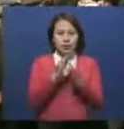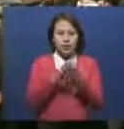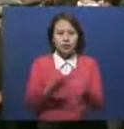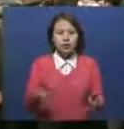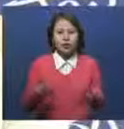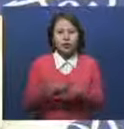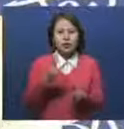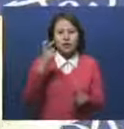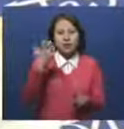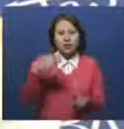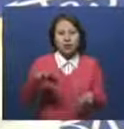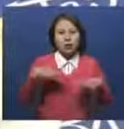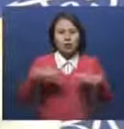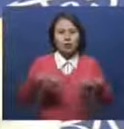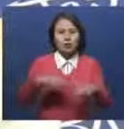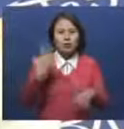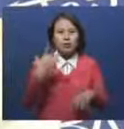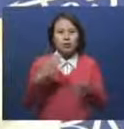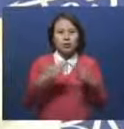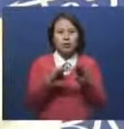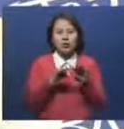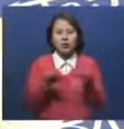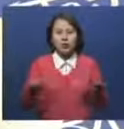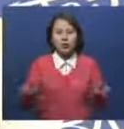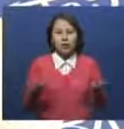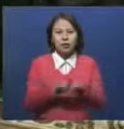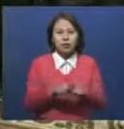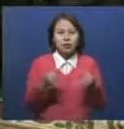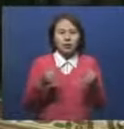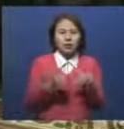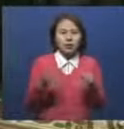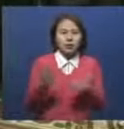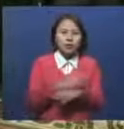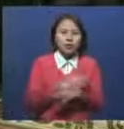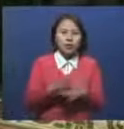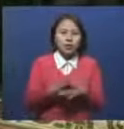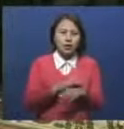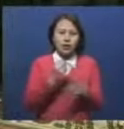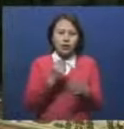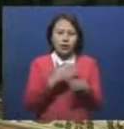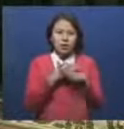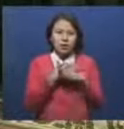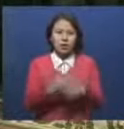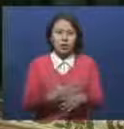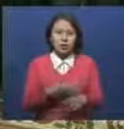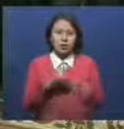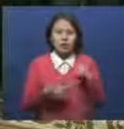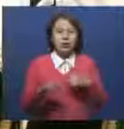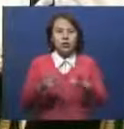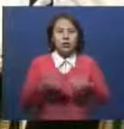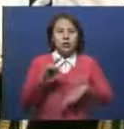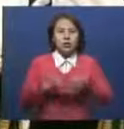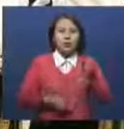250 автокөлікке арналған 5 автотұрақ жұмыс істейді. Аймақтың белгілі кәсіпкерлер мен жеке автоматты азаматтарының қаржы жылай көмек арқасында